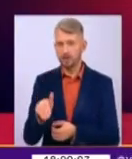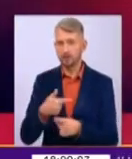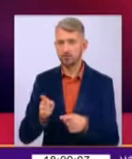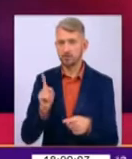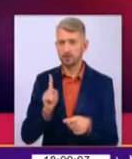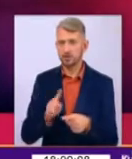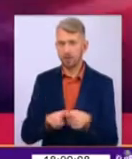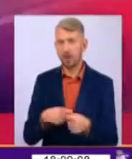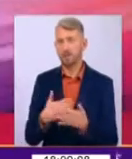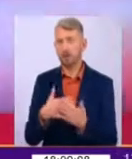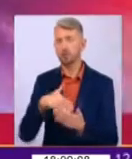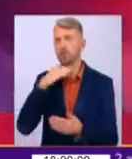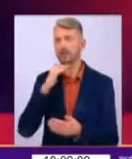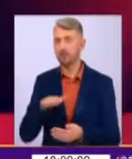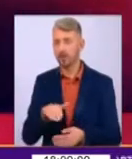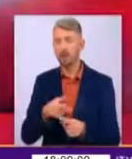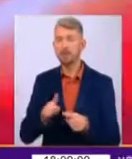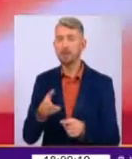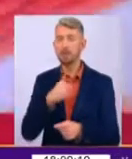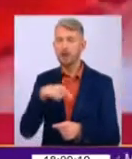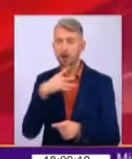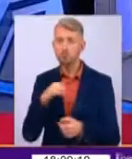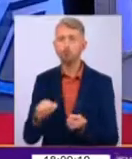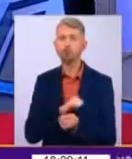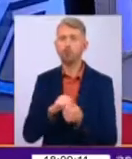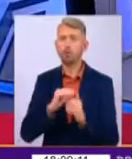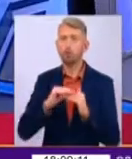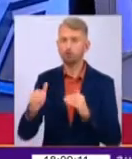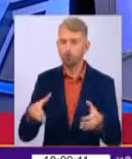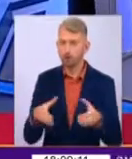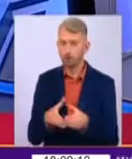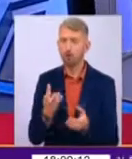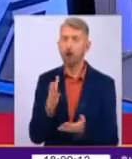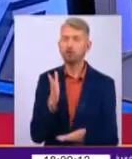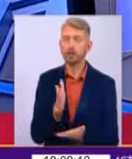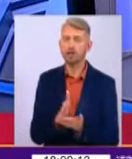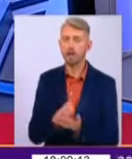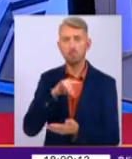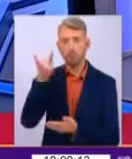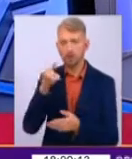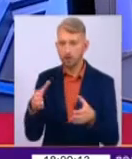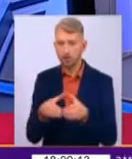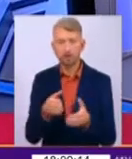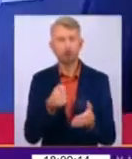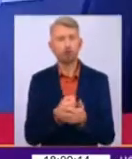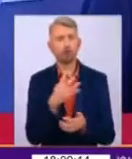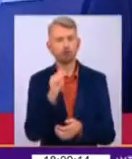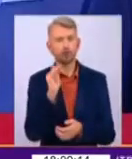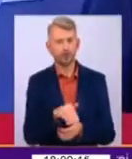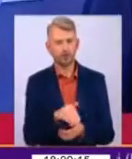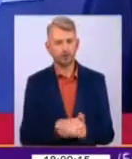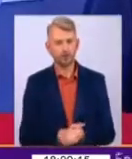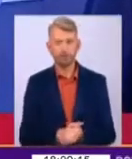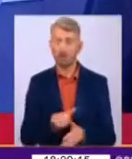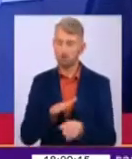це начебто вистачає. Угу. Ну, це ми кажемо про сухопутну групировку, а це є ще і повітряна групировка. До 400 тисяч.